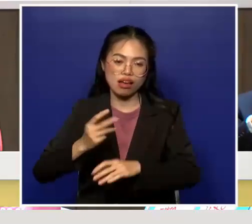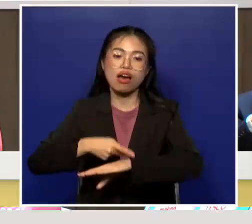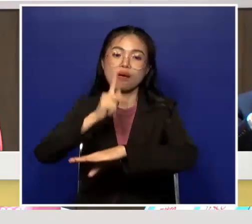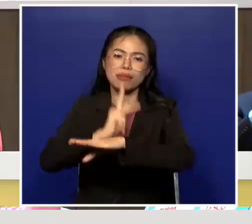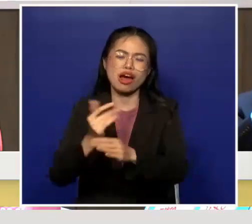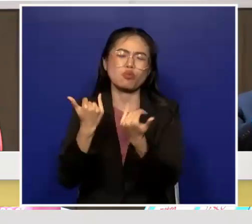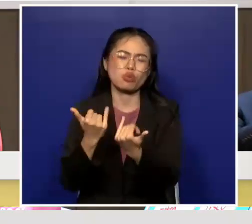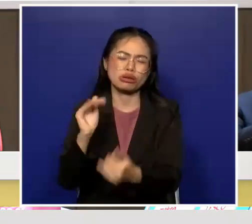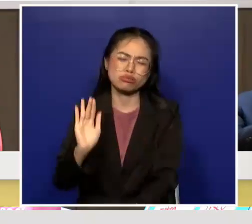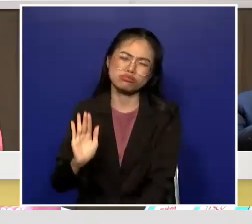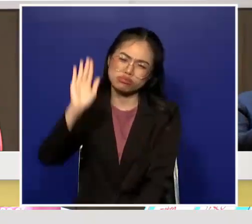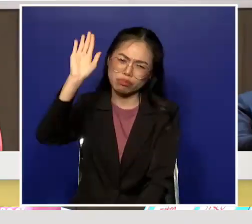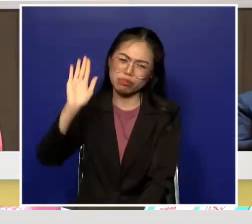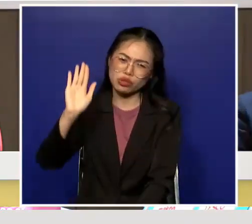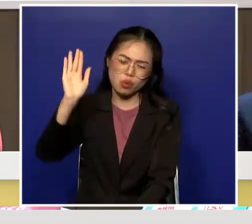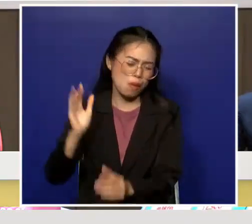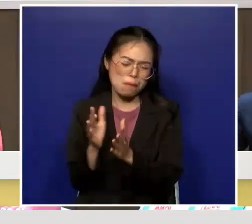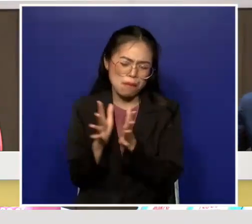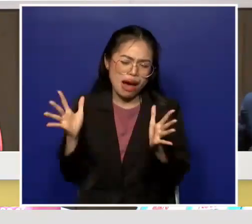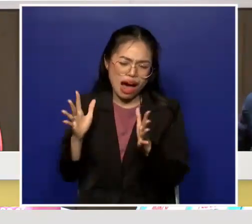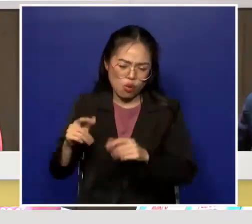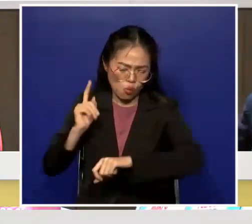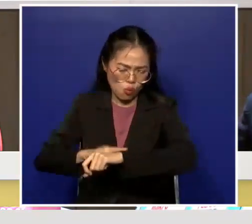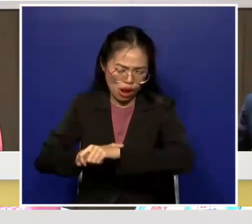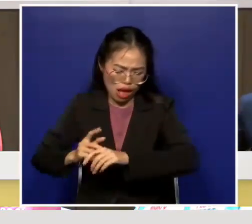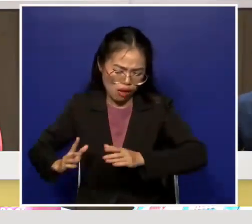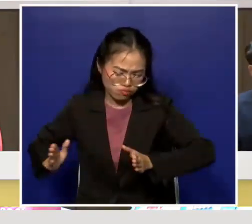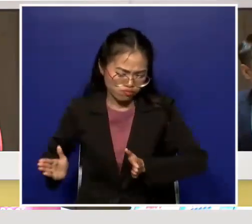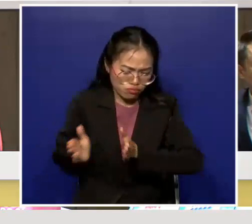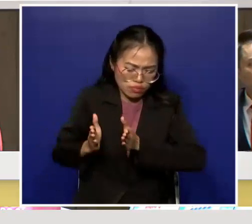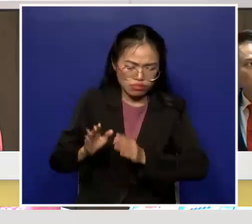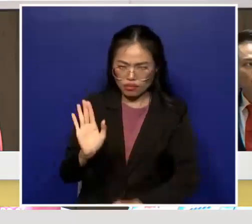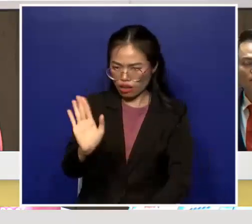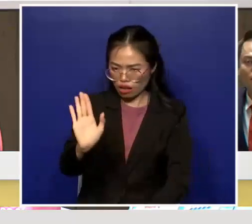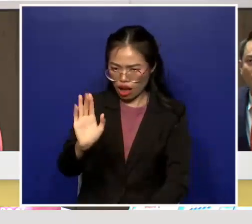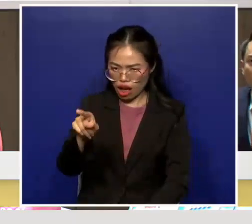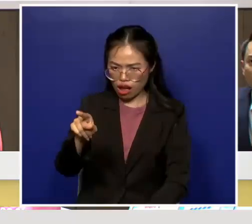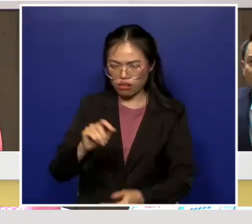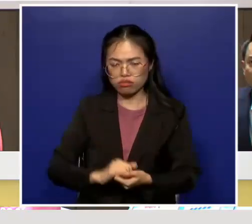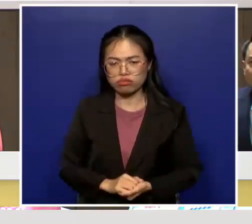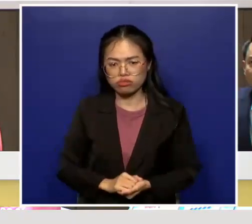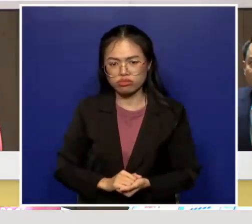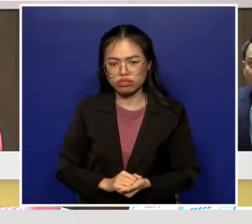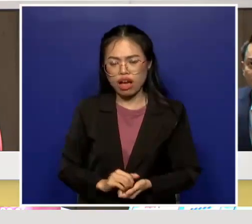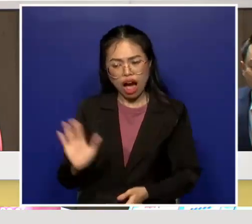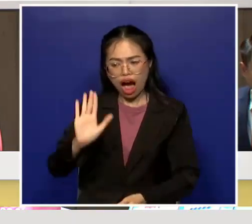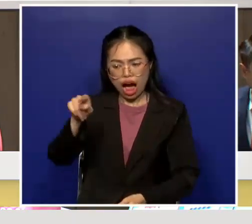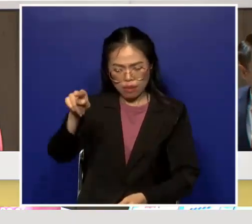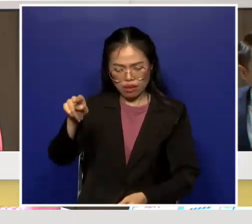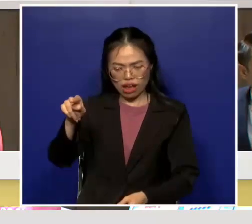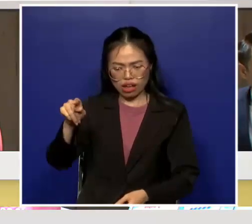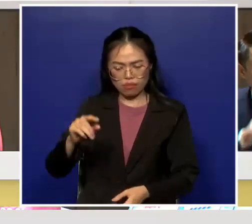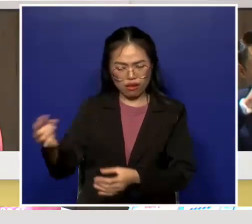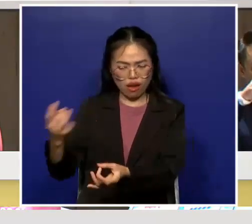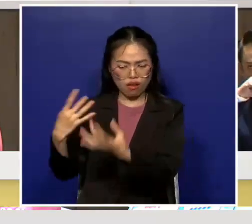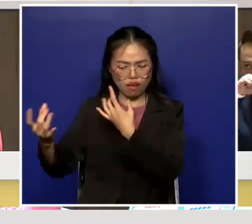งกันเยอะขนาดนี้ห้ามตัดเวลาผมนะครับตัดเวลาผู้ประท้วงนะครับผมบอกก่อนนะฮะอย่ามาใช้เกมนี้แล้วก็ท